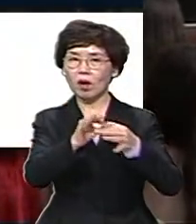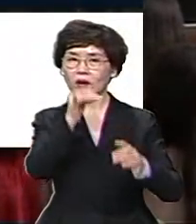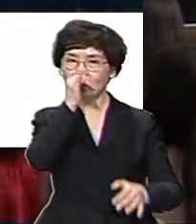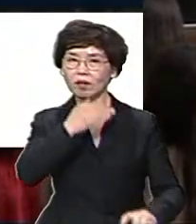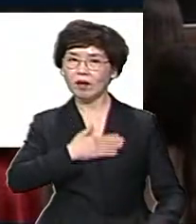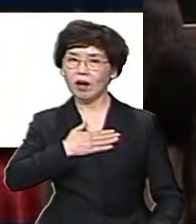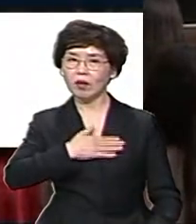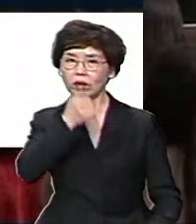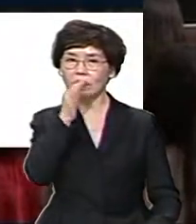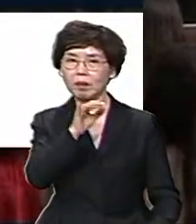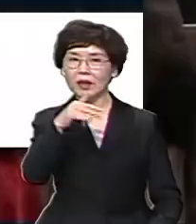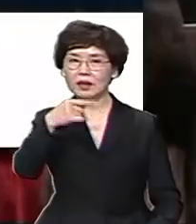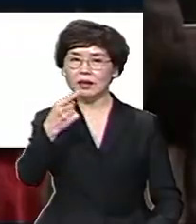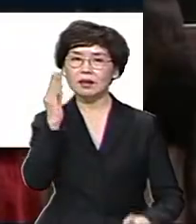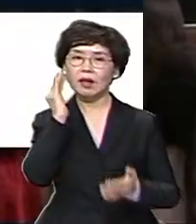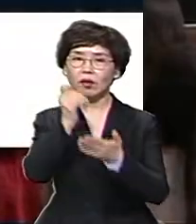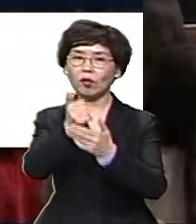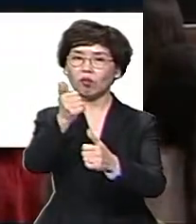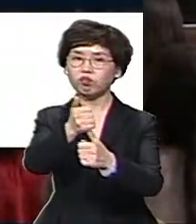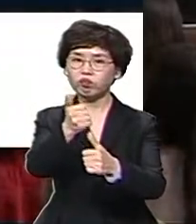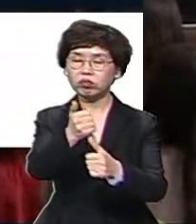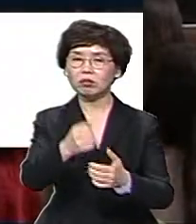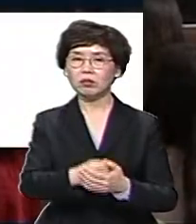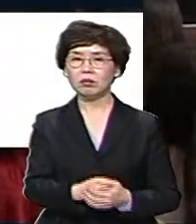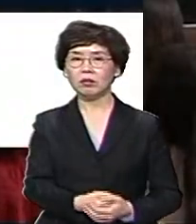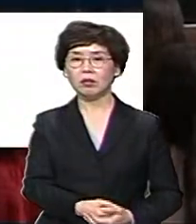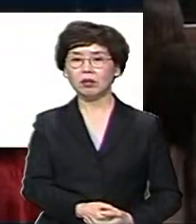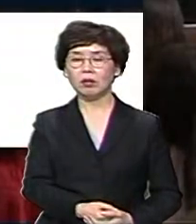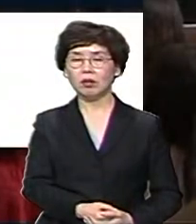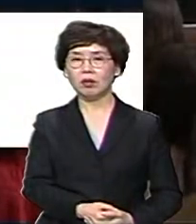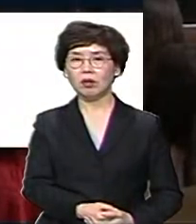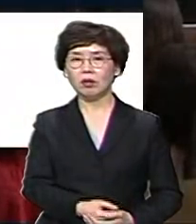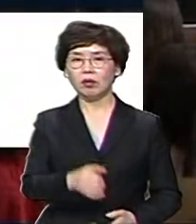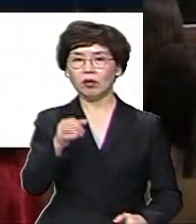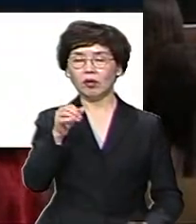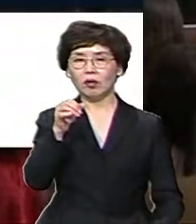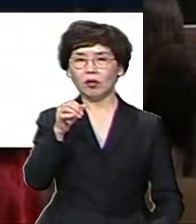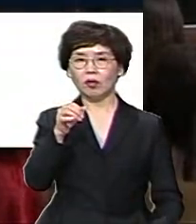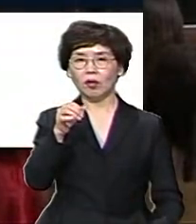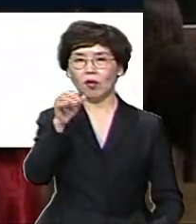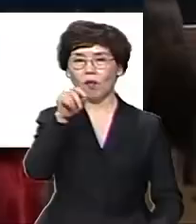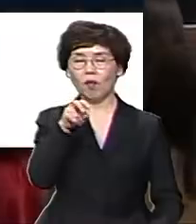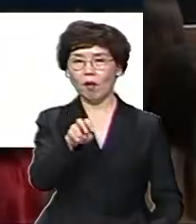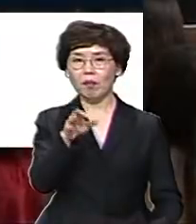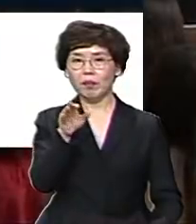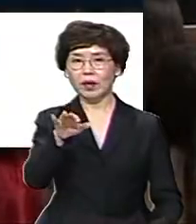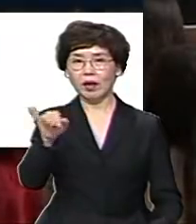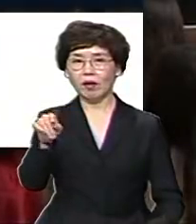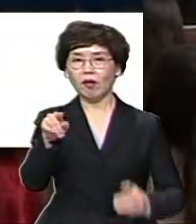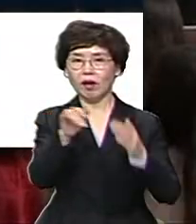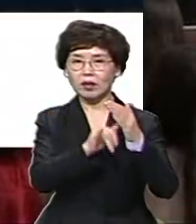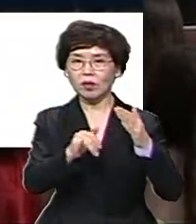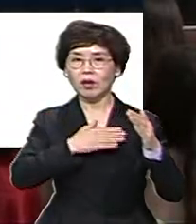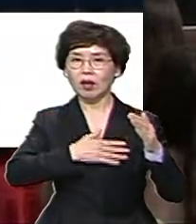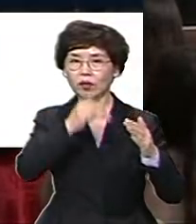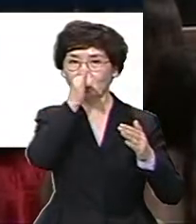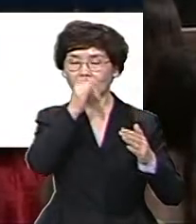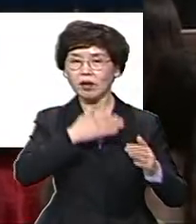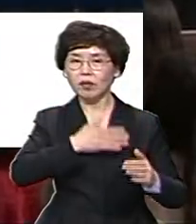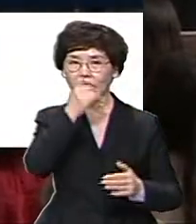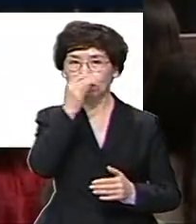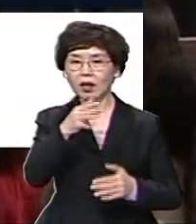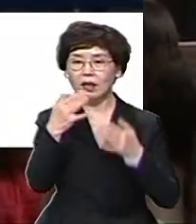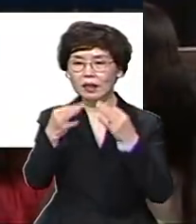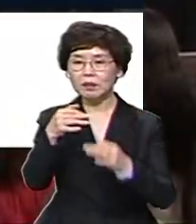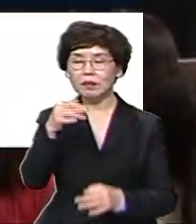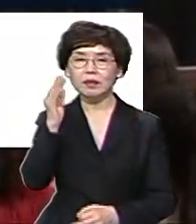생각해서 그것을 바로잡아야 됩니다. 예, 질문하십시오. 예, 잠깐만요. Yes, thank you, Mr. President. 감사합니다, 대통령님. You have